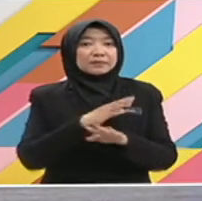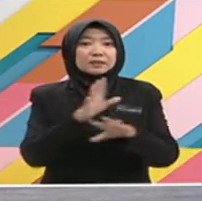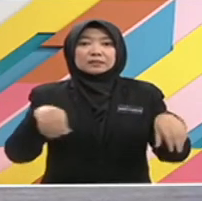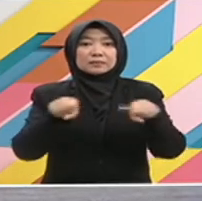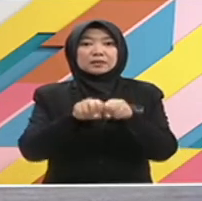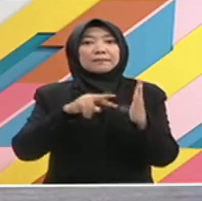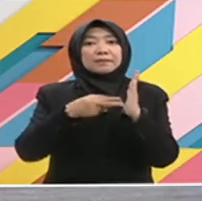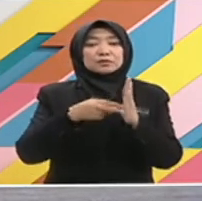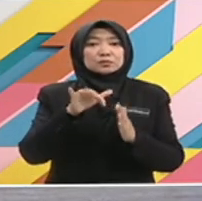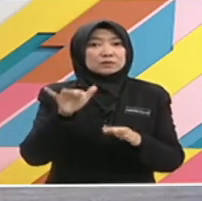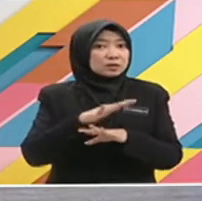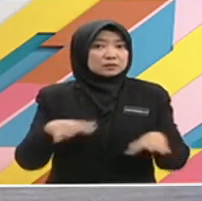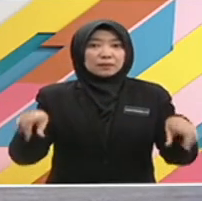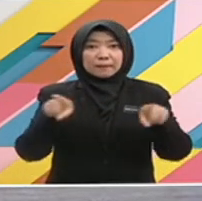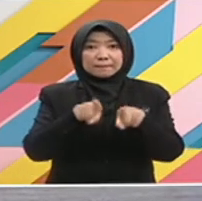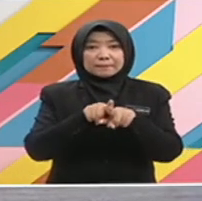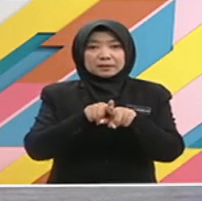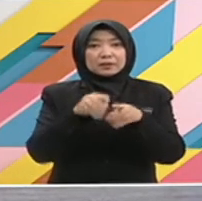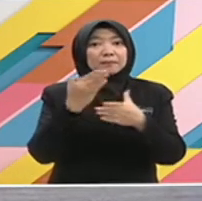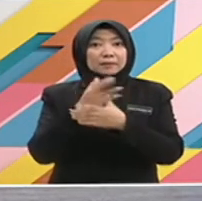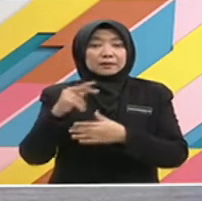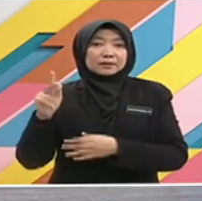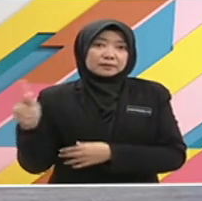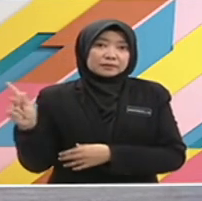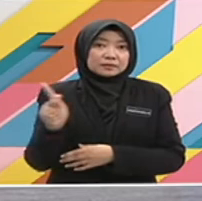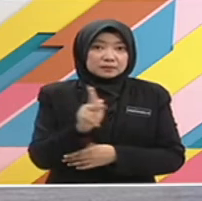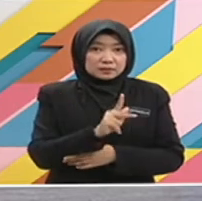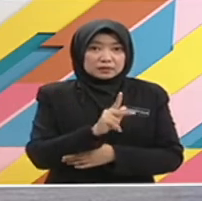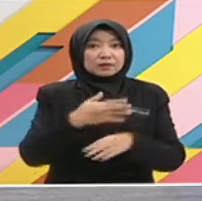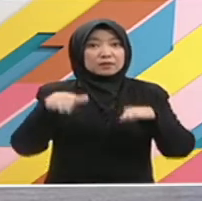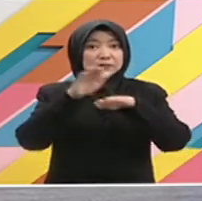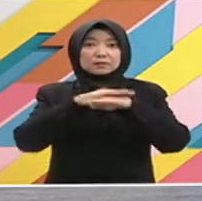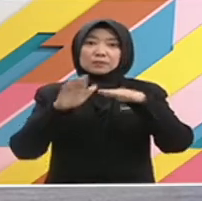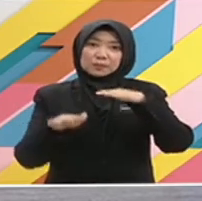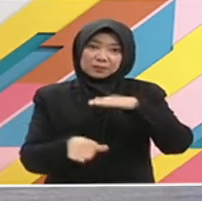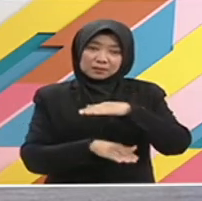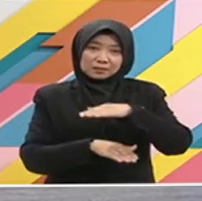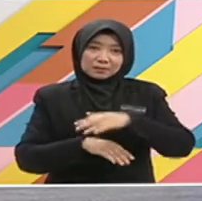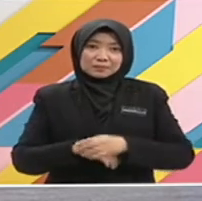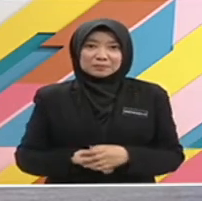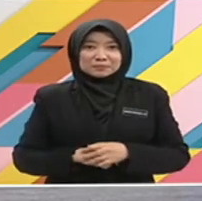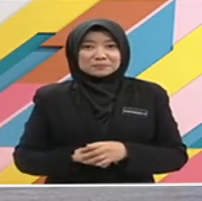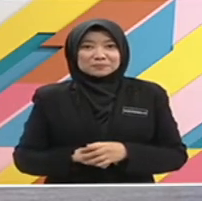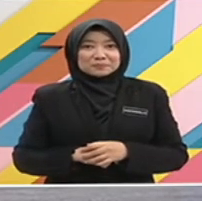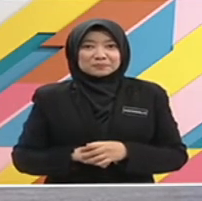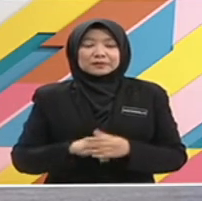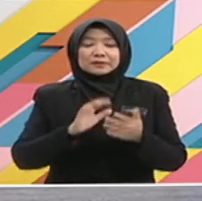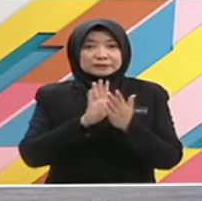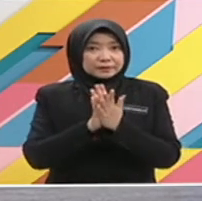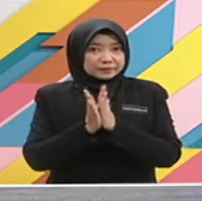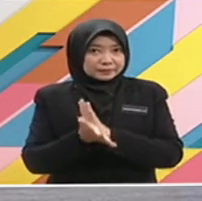sama daripada kedua-dua belah, kiri dan kanan ataupun atas dan juga bawah. Okey. Mira dah faham?